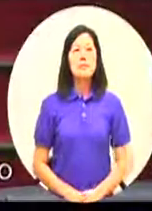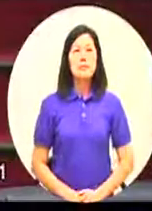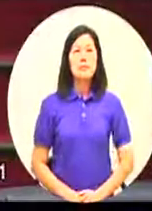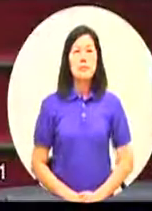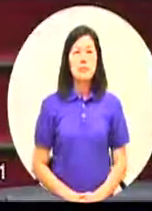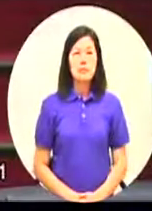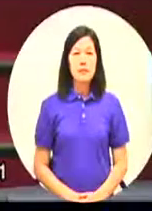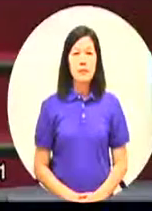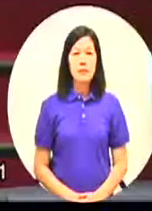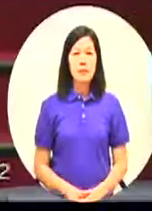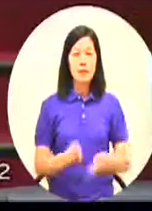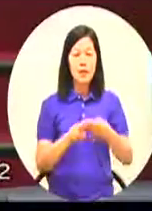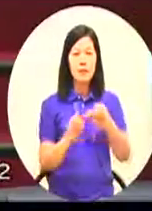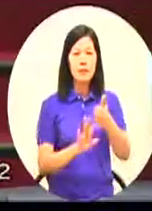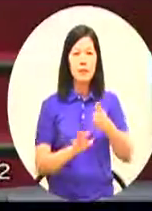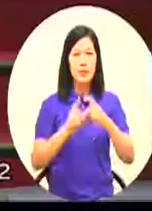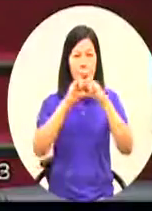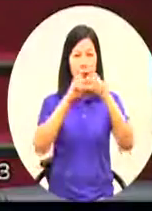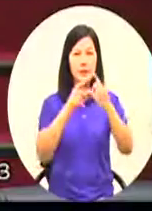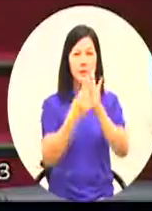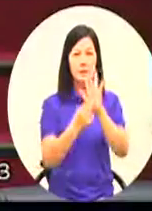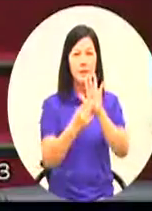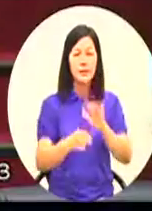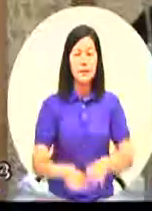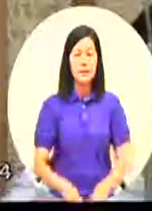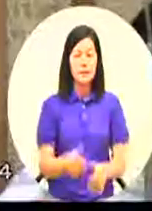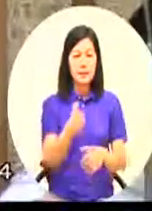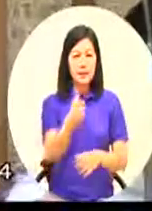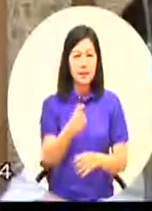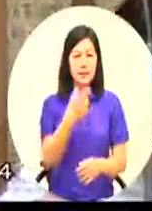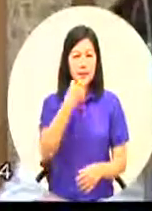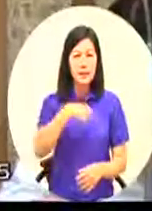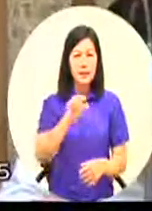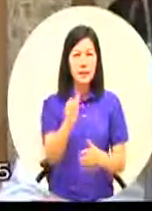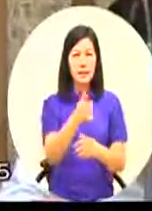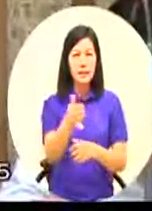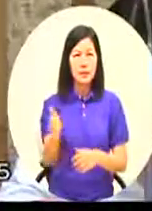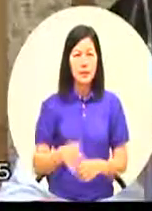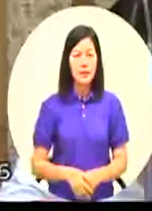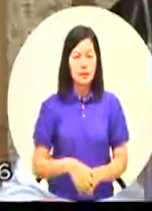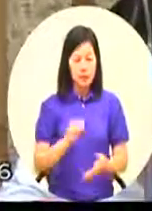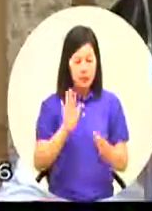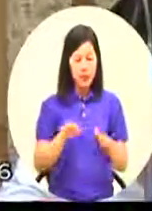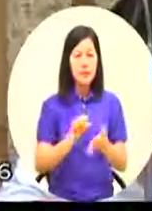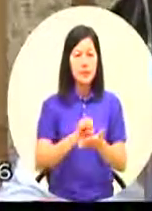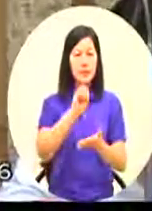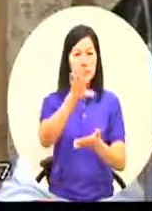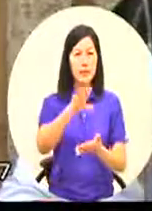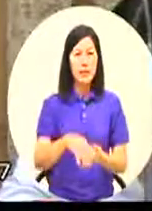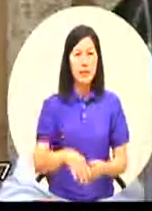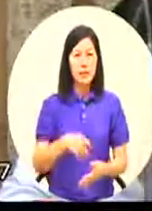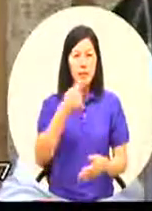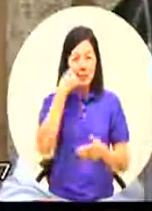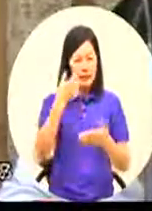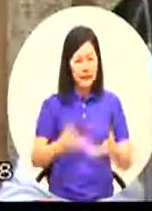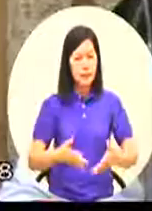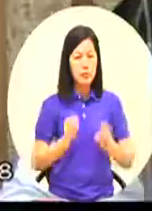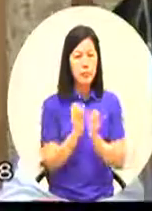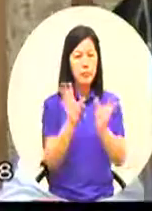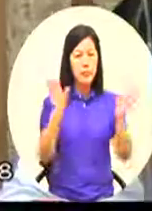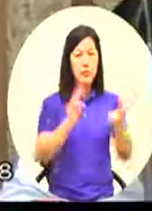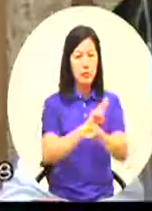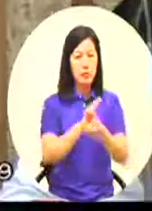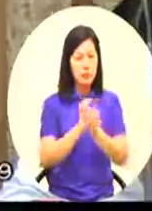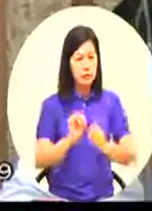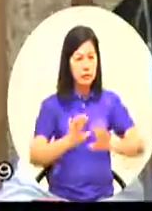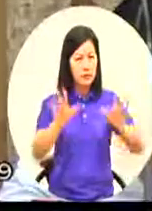顾仲主委请回答。 谢谢议长，谢谢唐议员。那跟唐议员报告，我非常重视这个茂林的一个发展